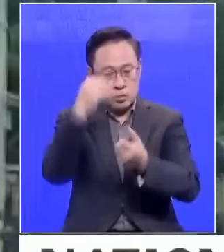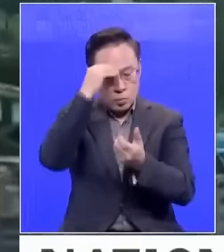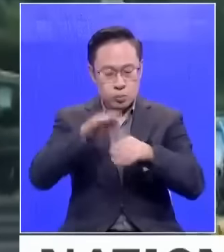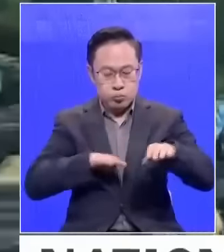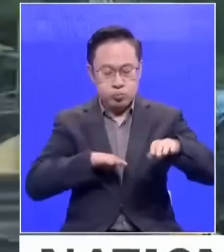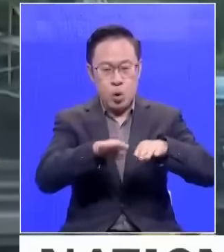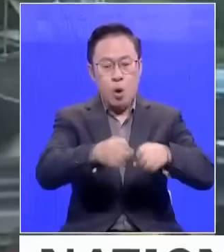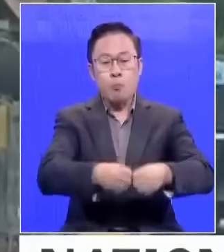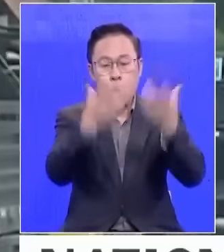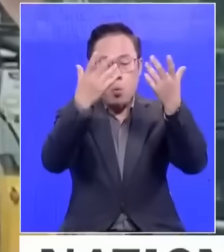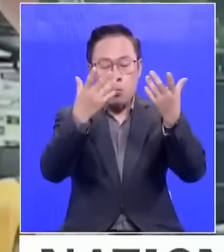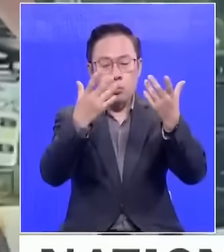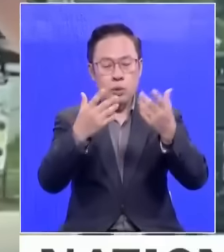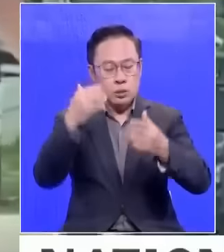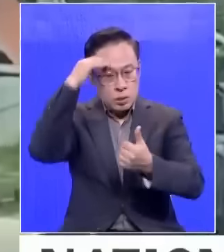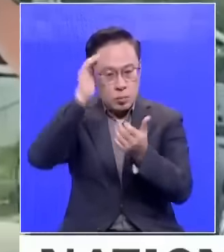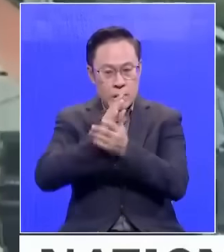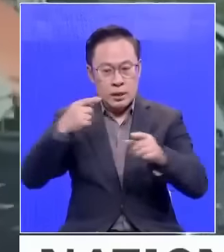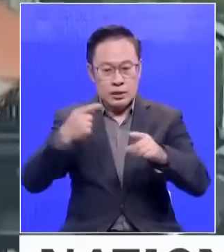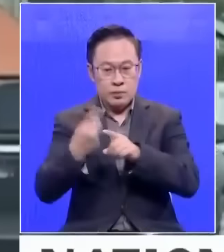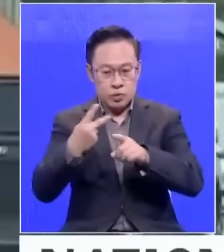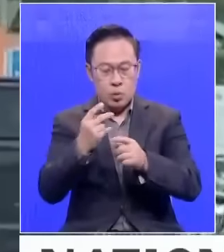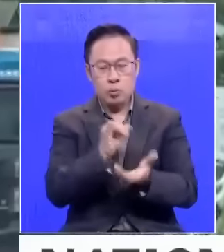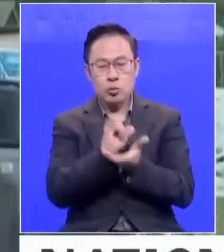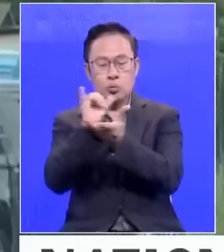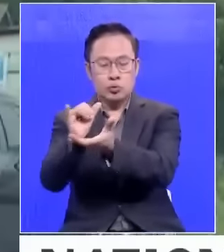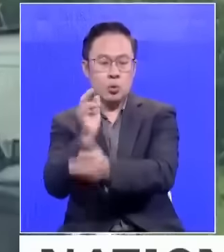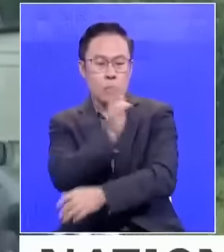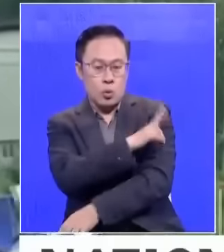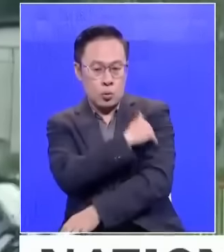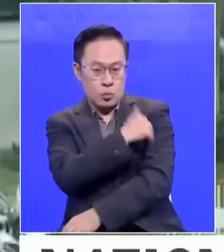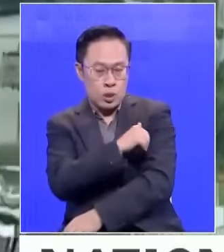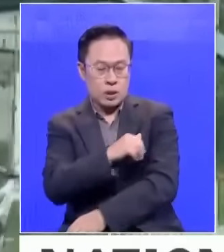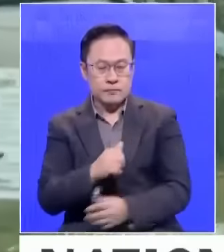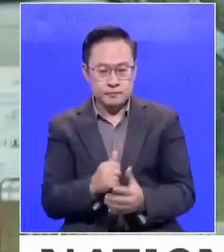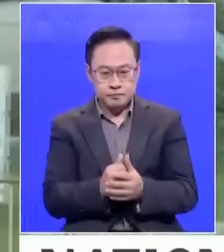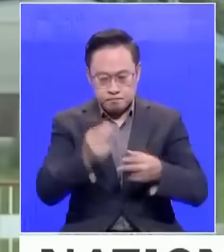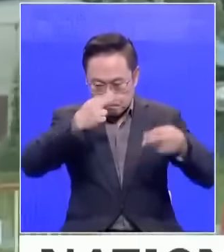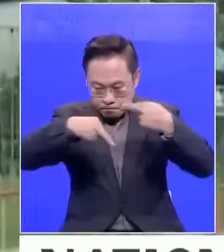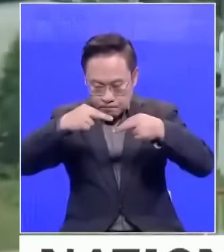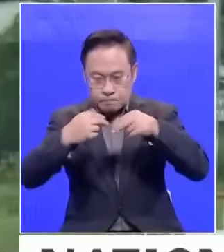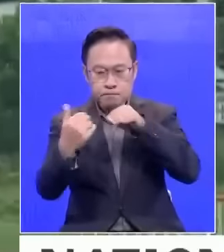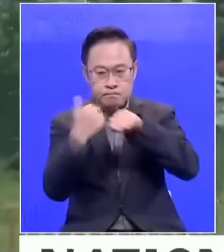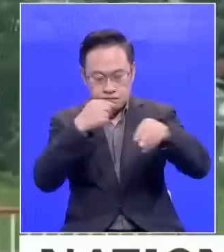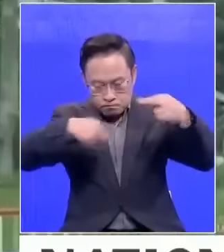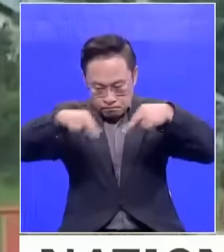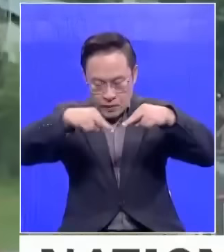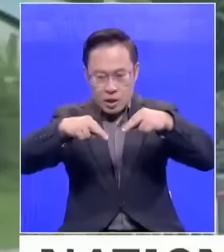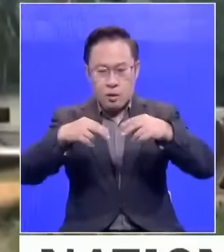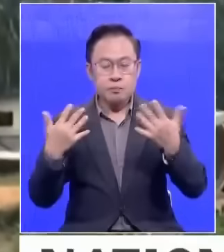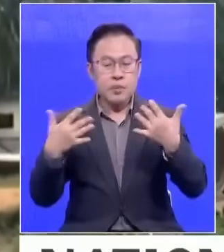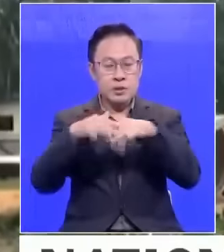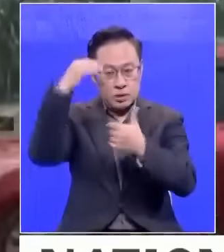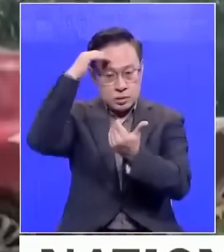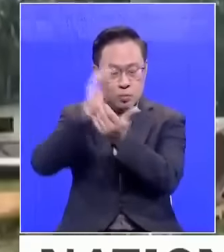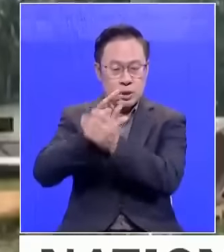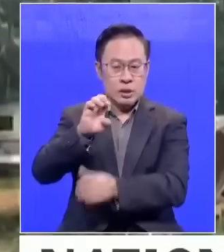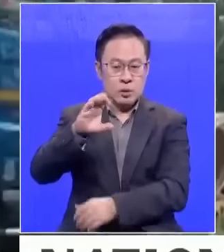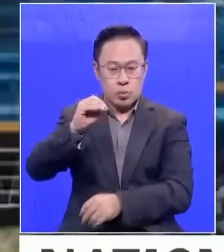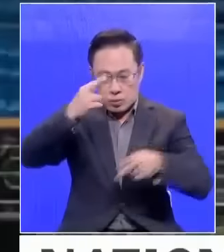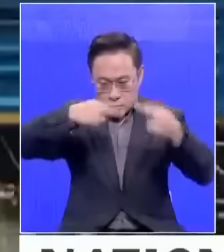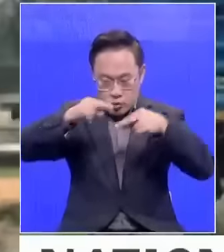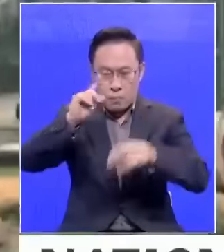ได้รับบาดเจ็บ2รายค่ะแล้วก็นำตัวส่งโรงพยาบาลเทพาแล้วแล้วก็มีการปิดกั้นพื้นที่เพื่อประสานชุด EOD เข้าตรวจสอบ